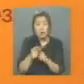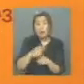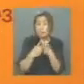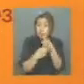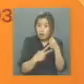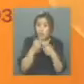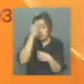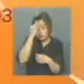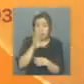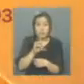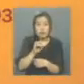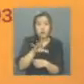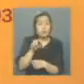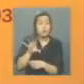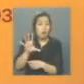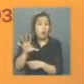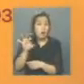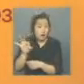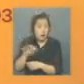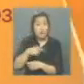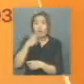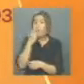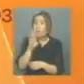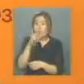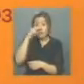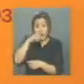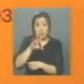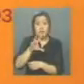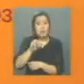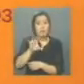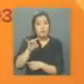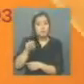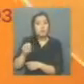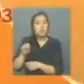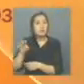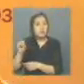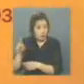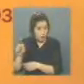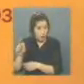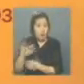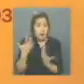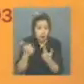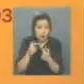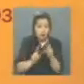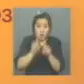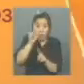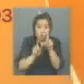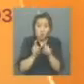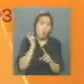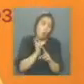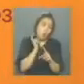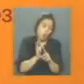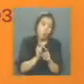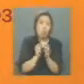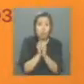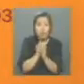77.59 ค่าเงินดอลลาร์บาทค่ะ30.84 บาทดาวโจนส์ปรับตัวลงมานะคะขณะที่นิเคอิหังเซ็งฮ่องกงและเซี่ยงไฮ้คอมโพสิตล้ว